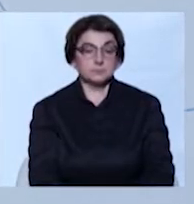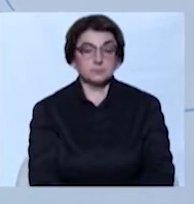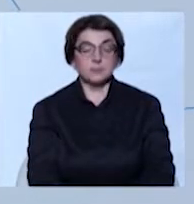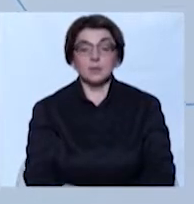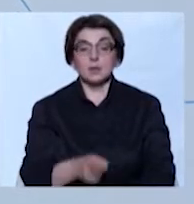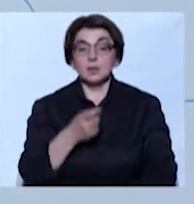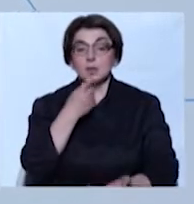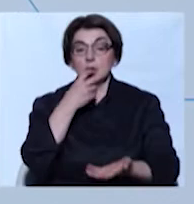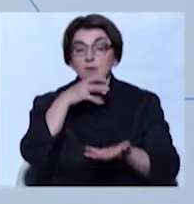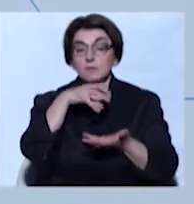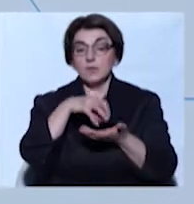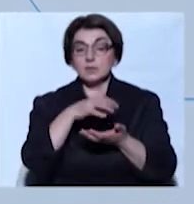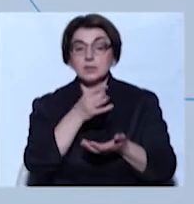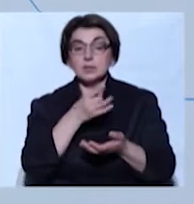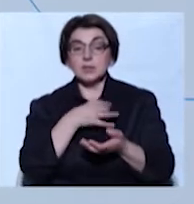კვერცხი ნაჭუჭიანია.